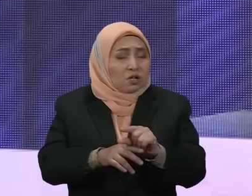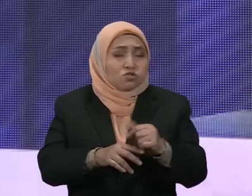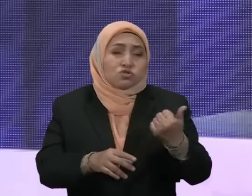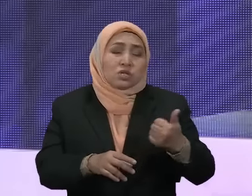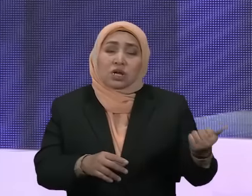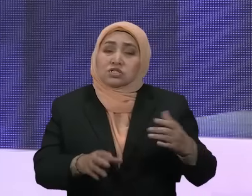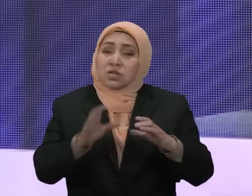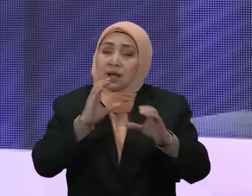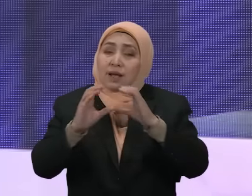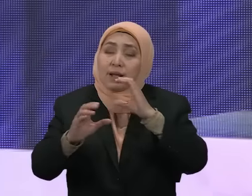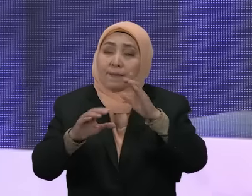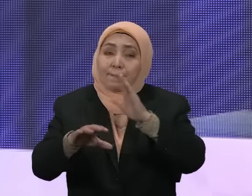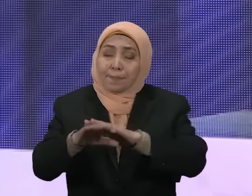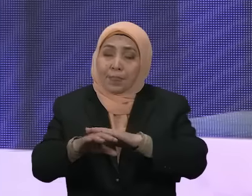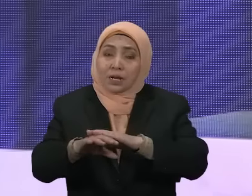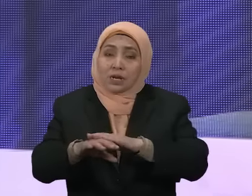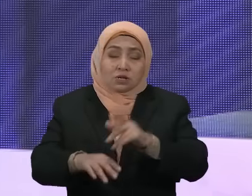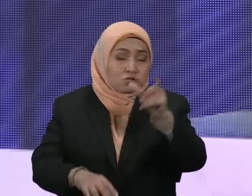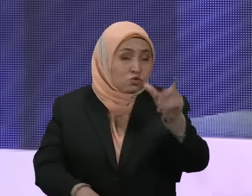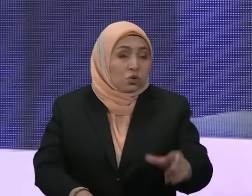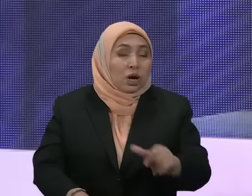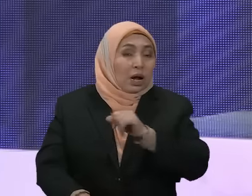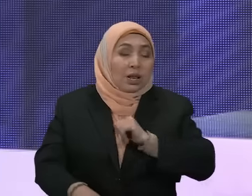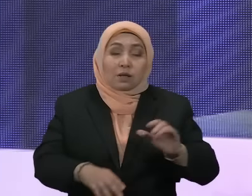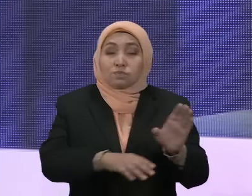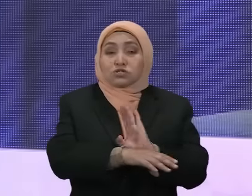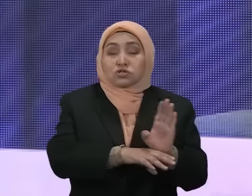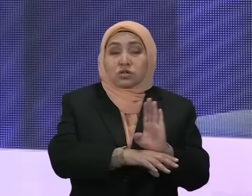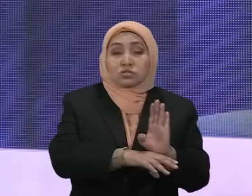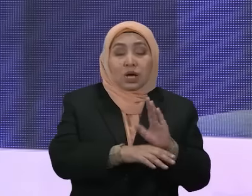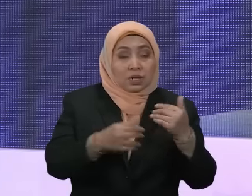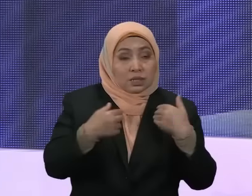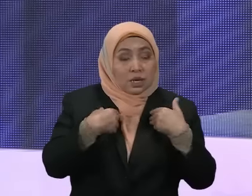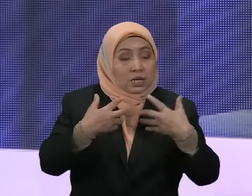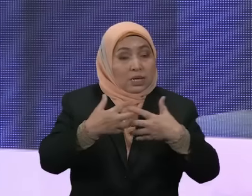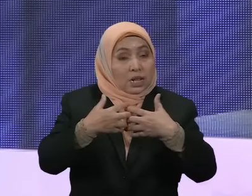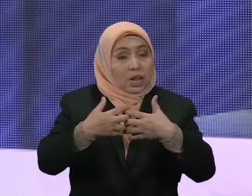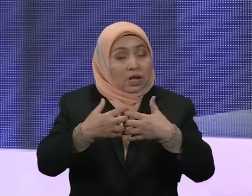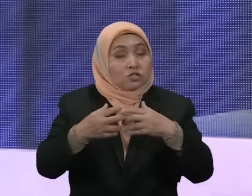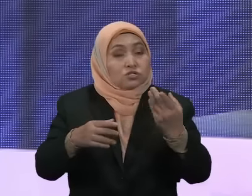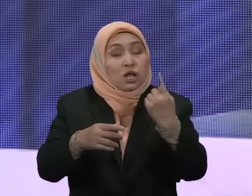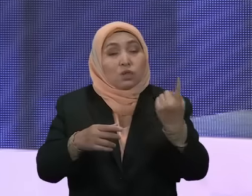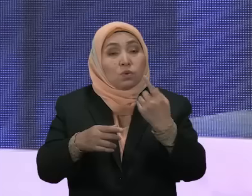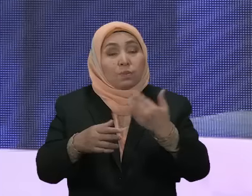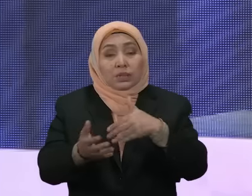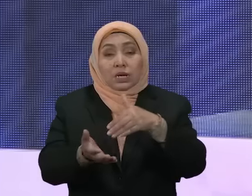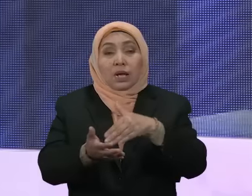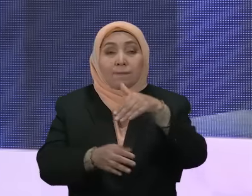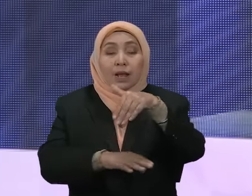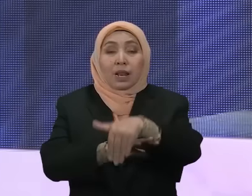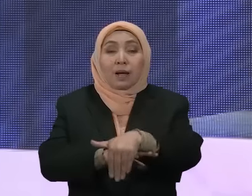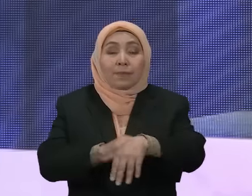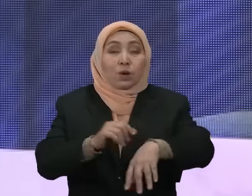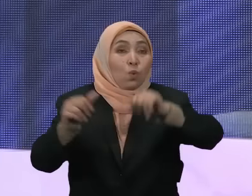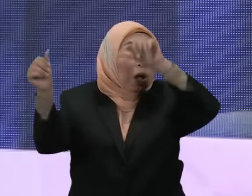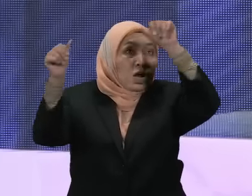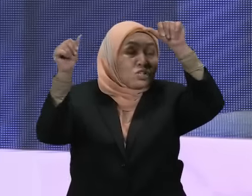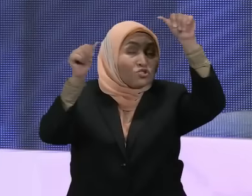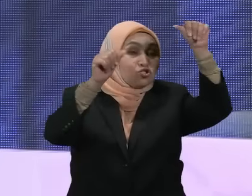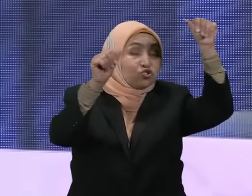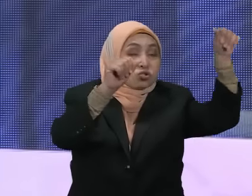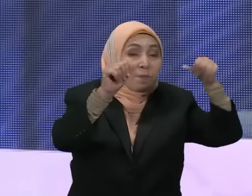cakap kepada kepada seorang ahli bisnes, kerana bila ada kilang, selalu pada tengah-tengah malam keluarkan asap dan